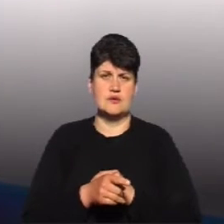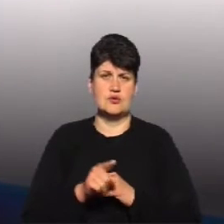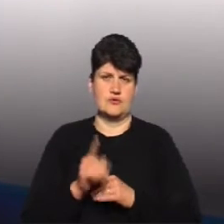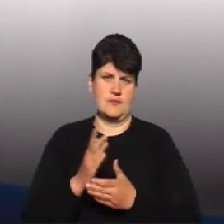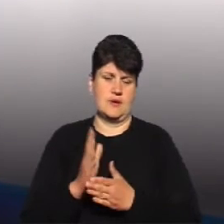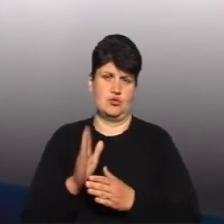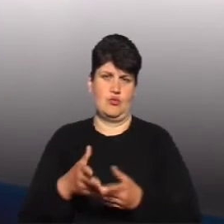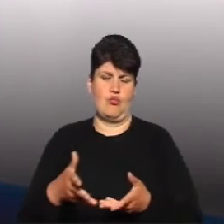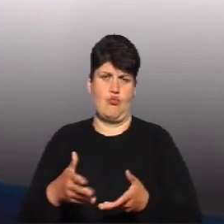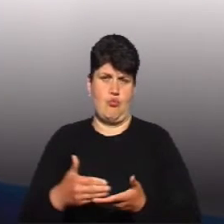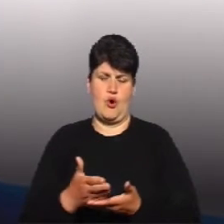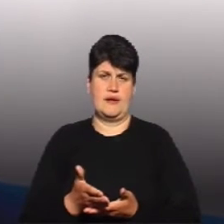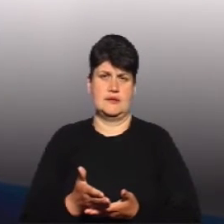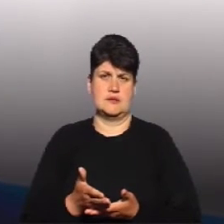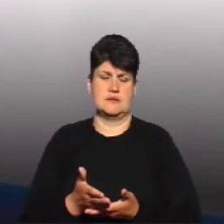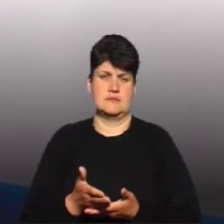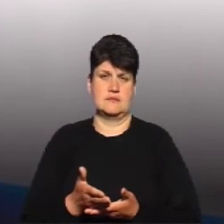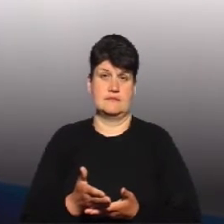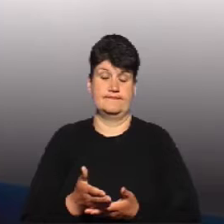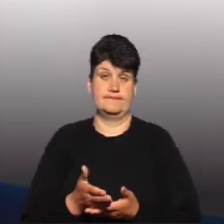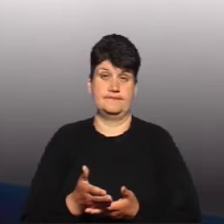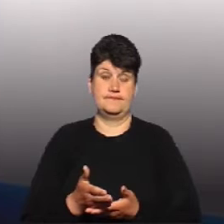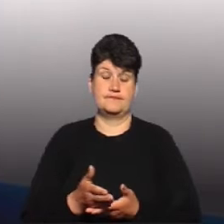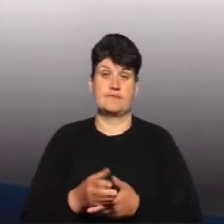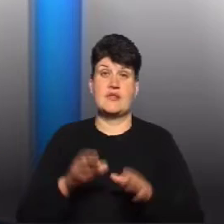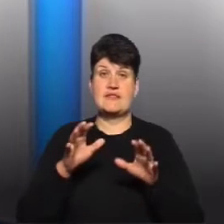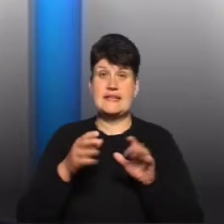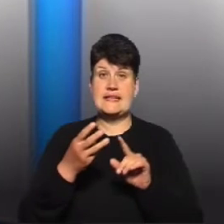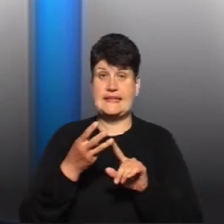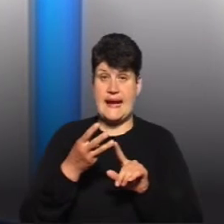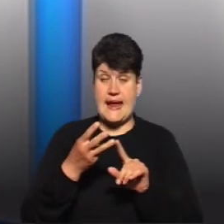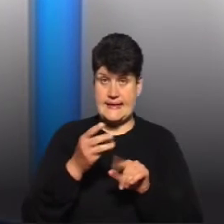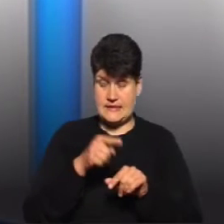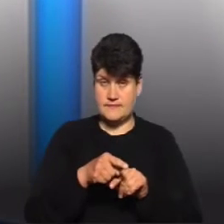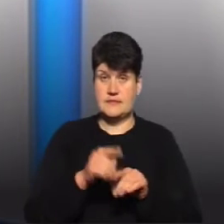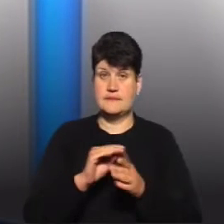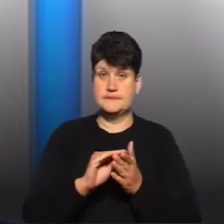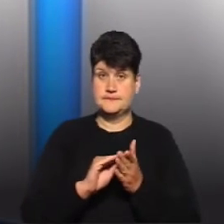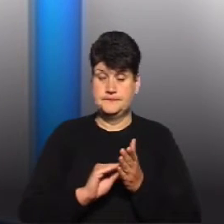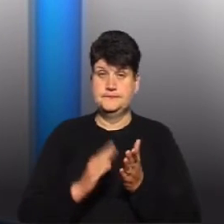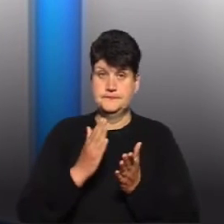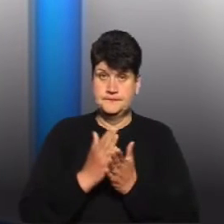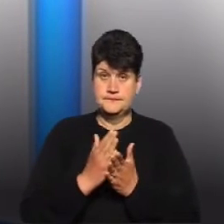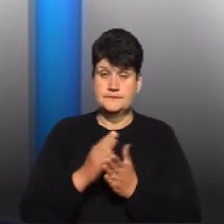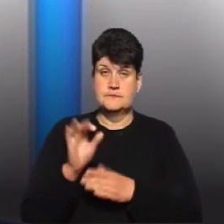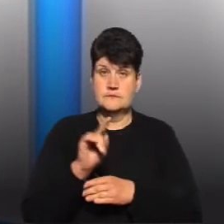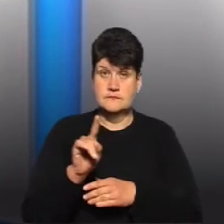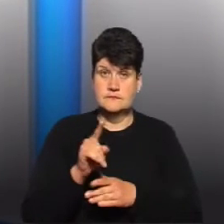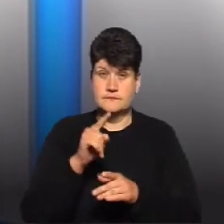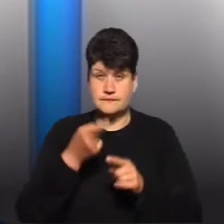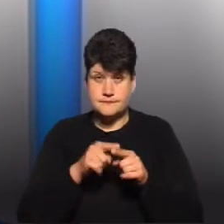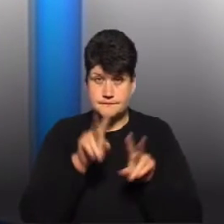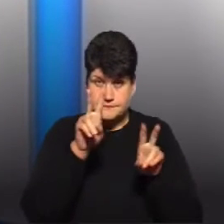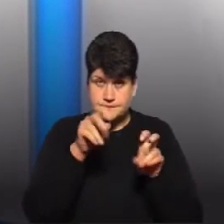Як особисто, так? Якраз в статті 3 цього законопроекту йде мова про те, що під це визначення якраз